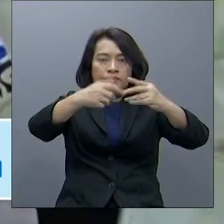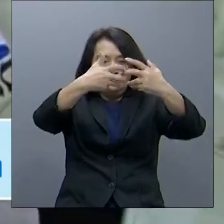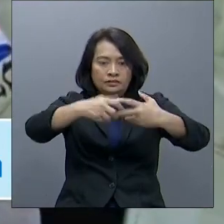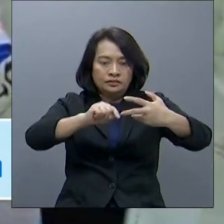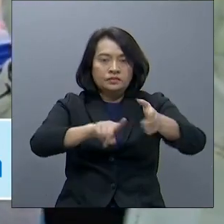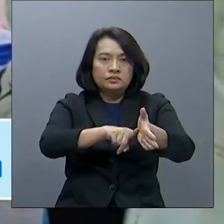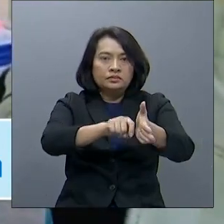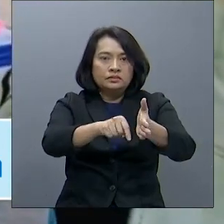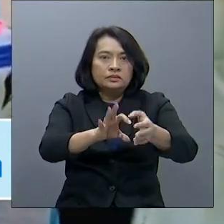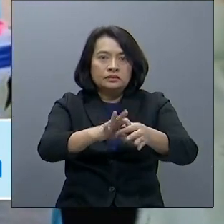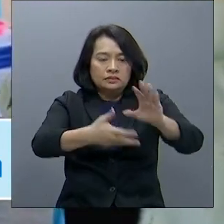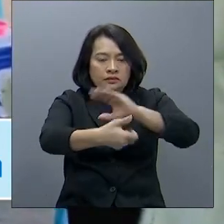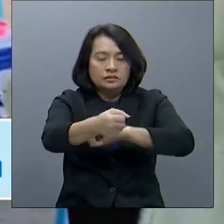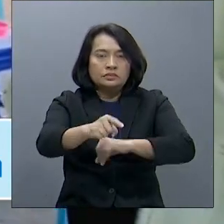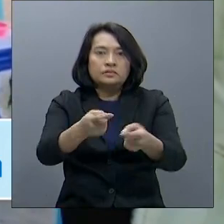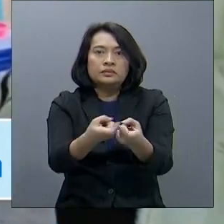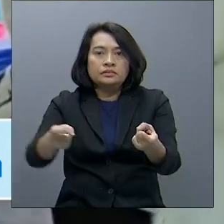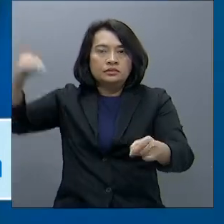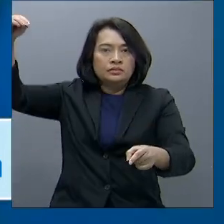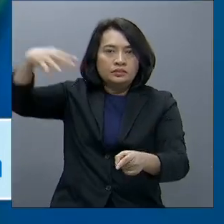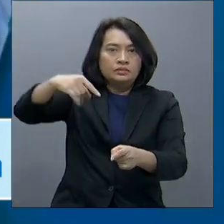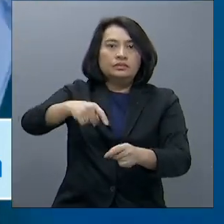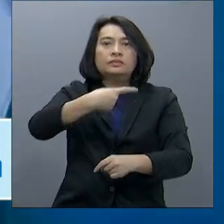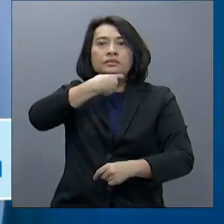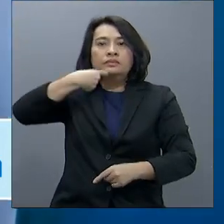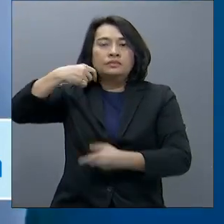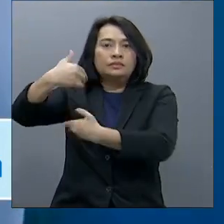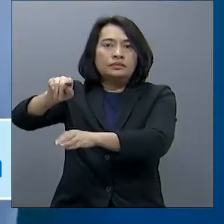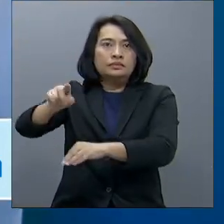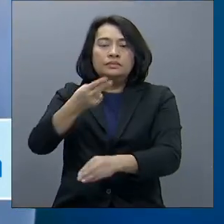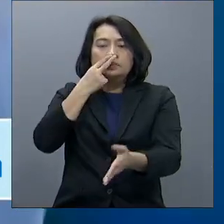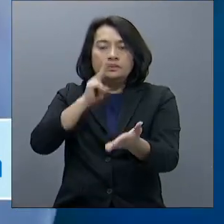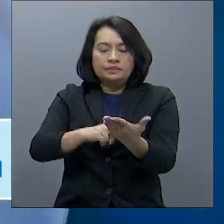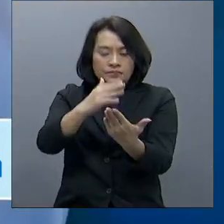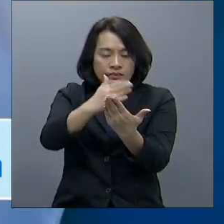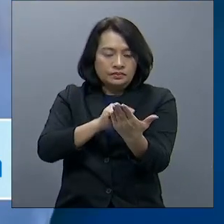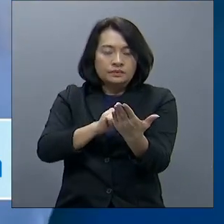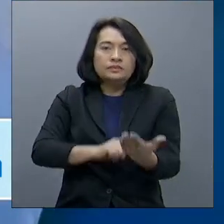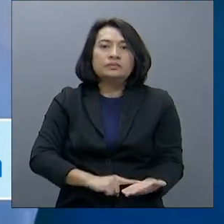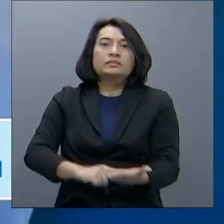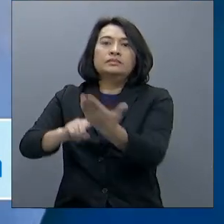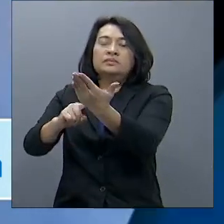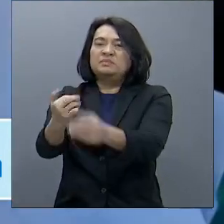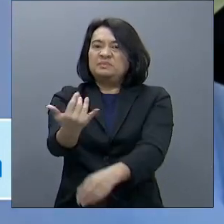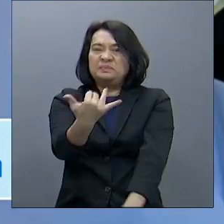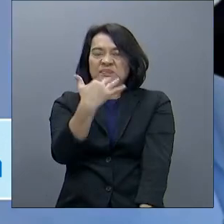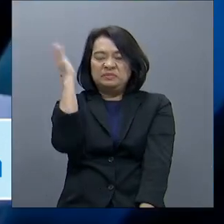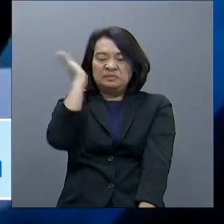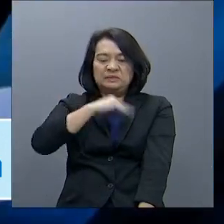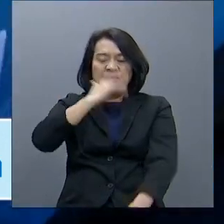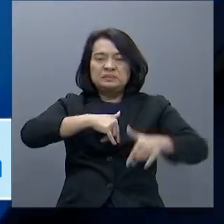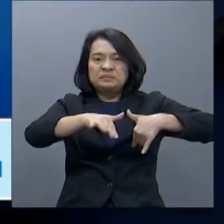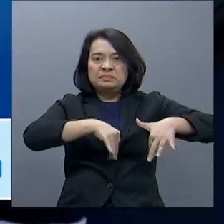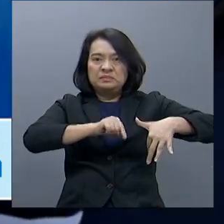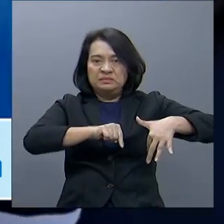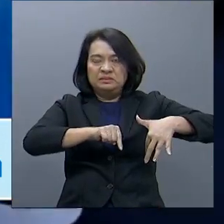ไส้เดือนตากแห้งเพื่อการส่งออกซึ่งได้รับการส่งหนังสือลงลายมือชื่อร้องเรียนว่ามีกลิ่นเหม็นกระทบชุมชนรอบข้